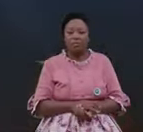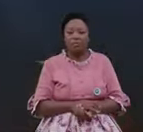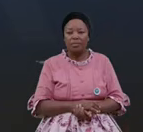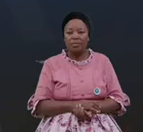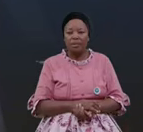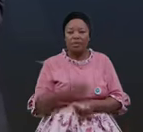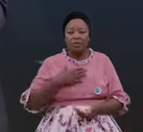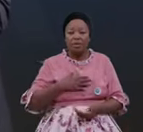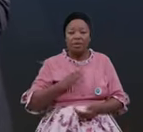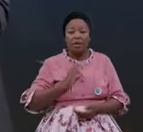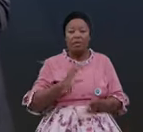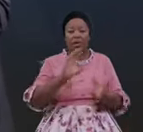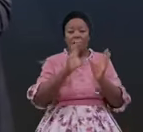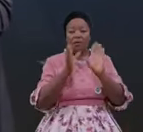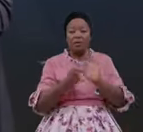leat